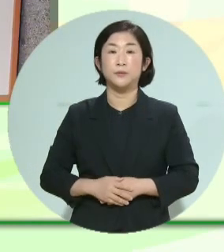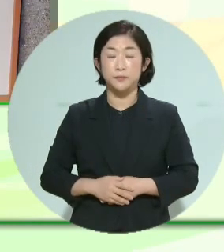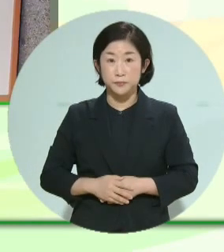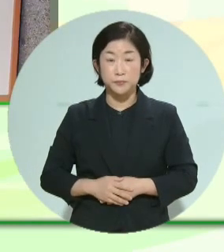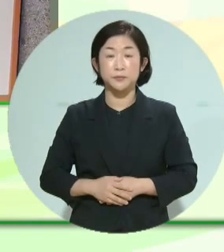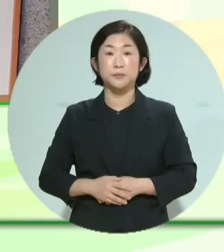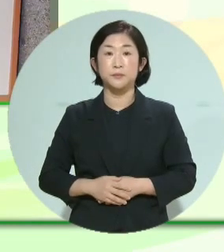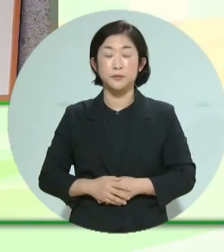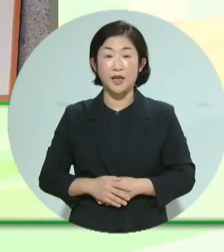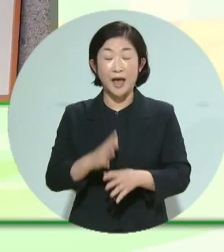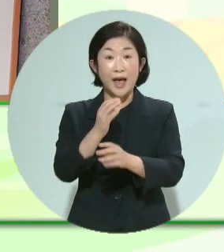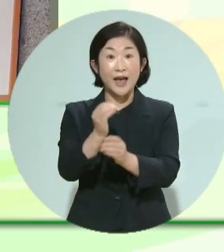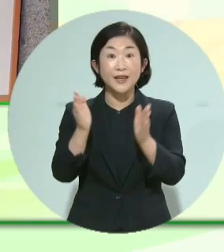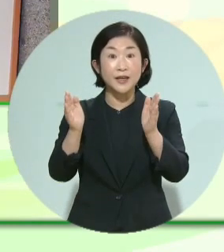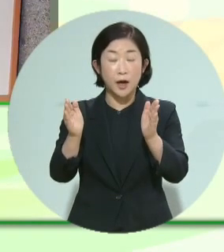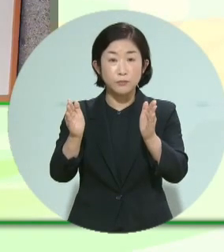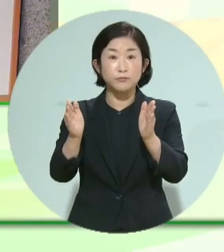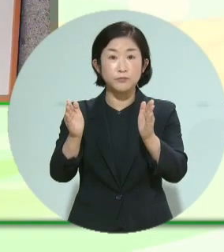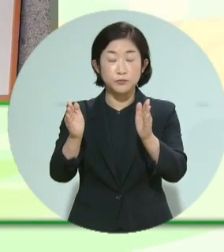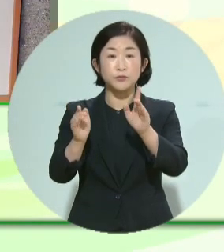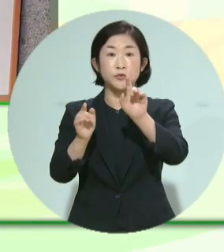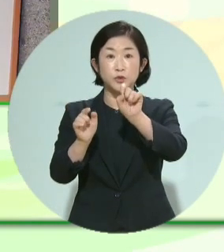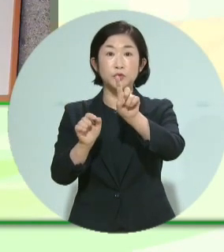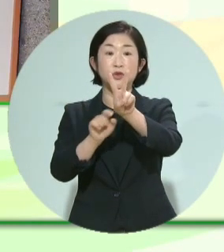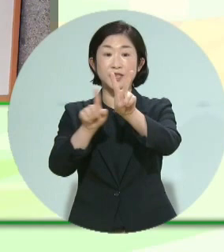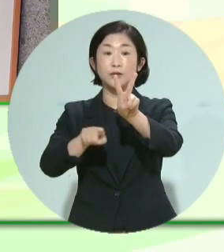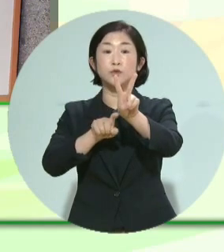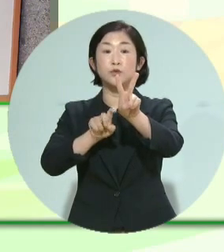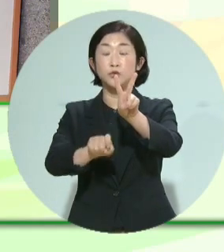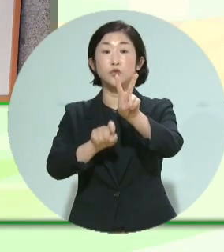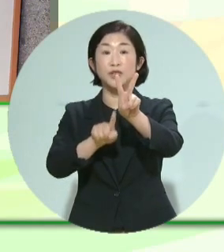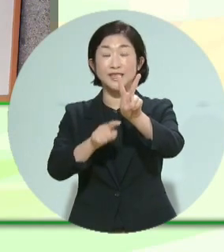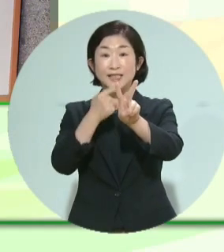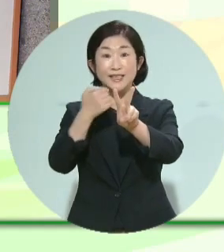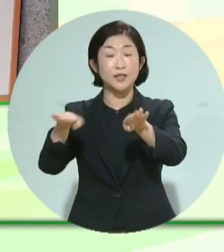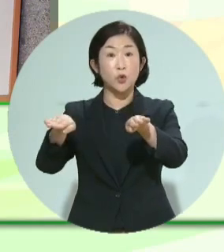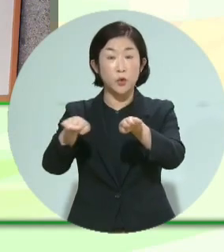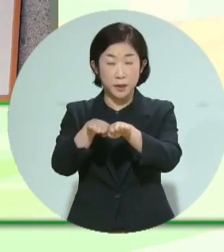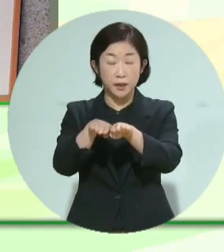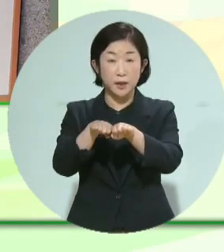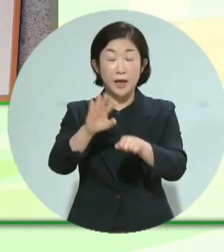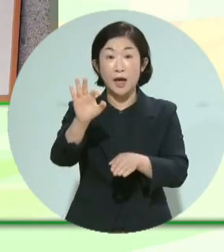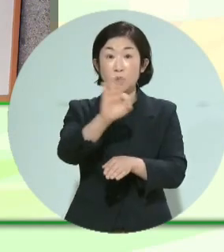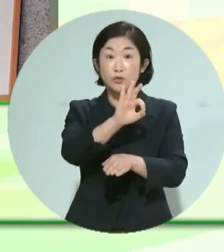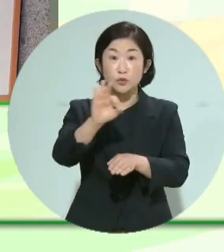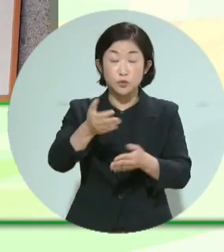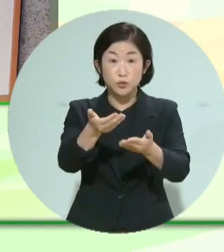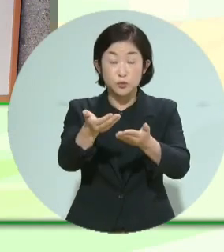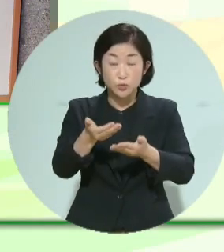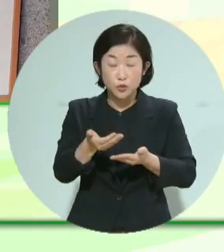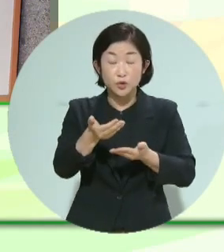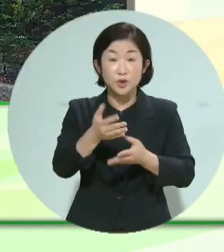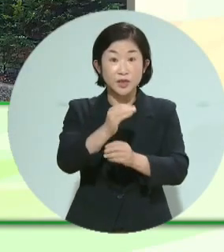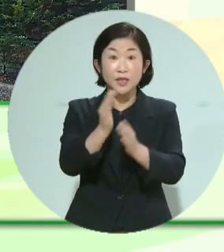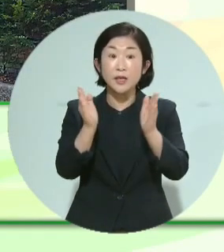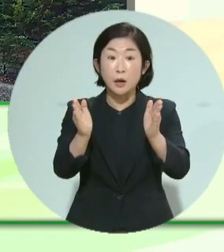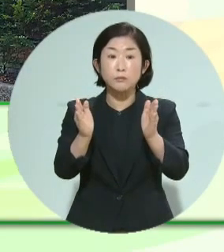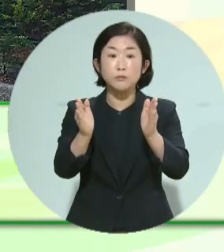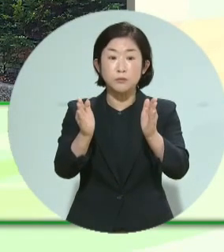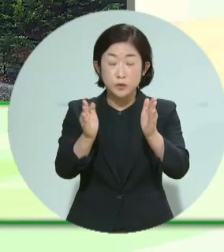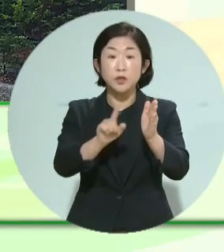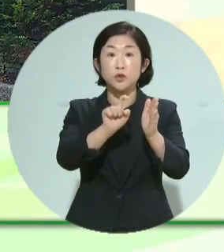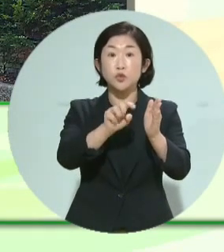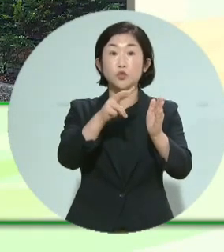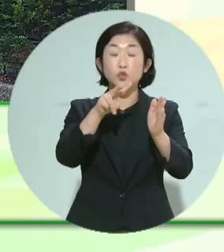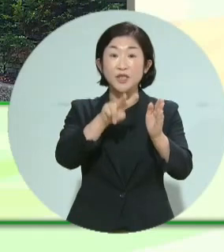スタンプラリーの実施期間は来月11日日曜日まで、グッズの引き換え期間は来月12